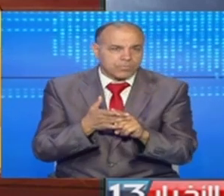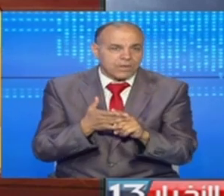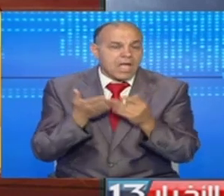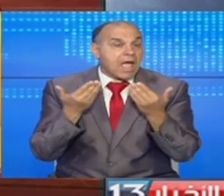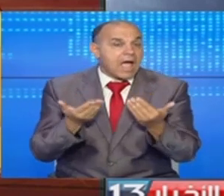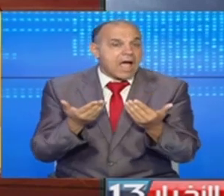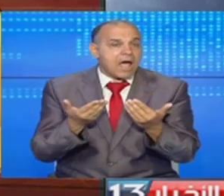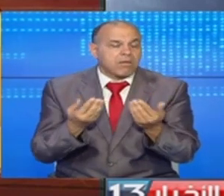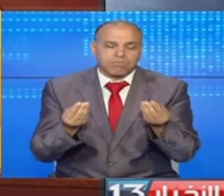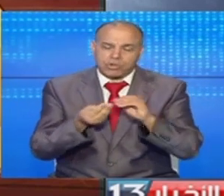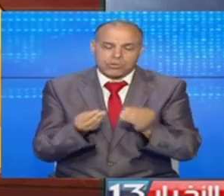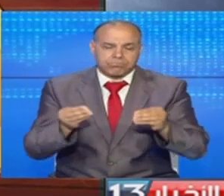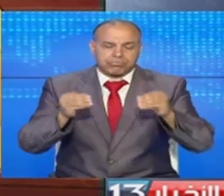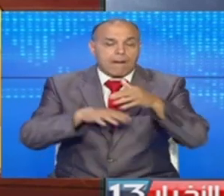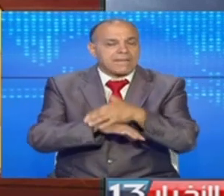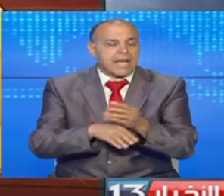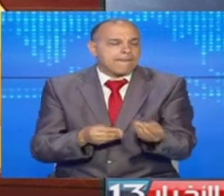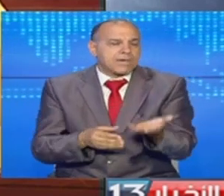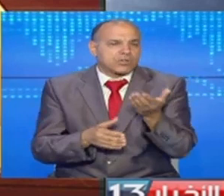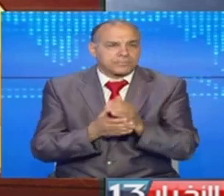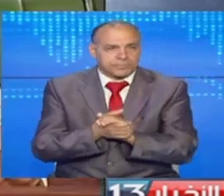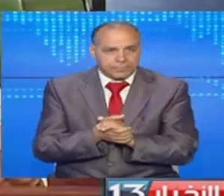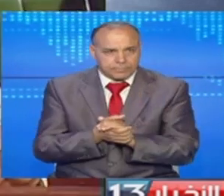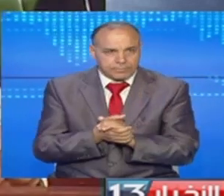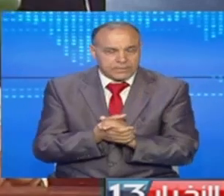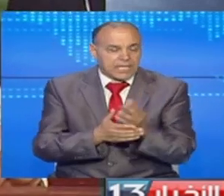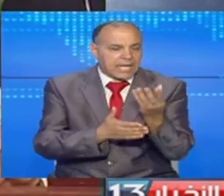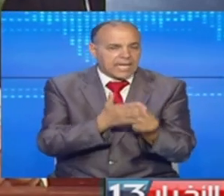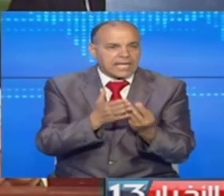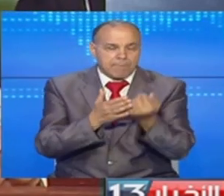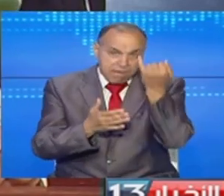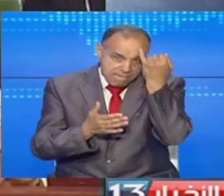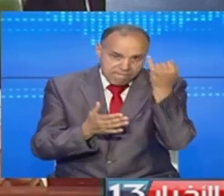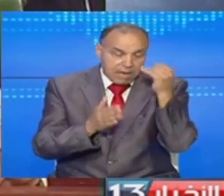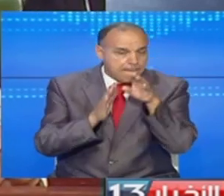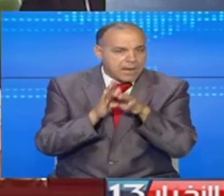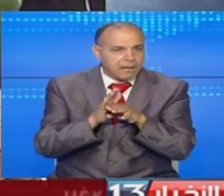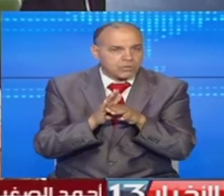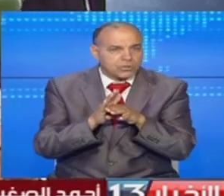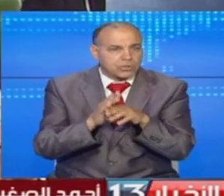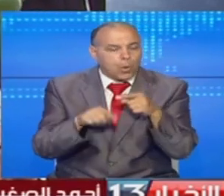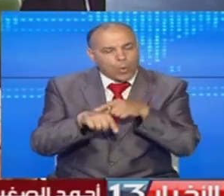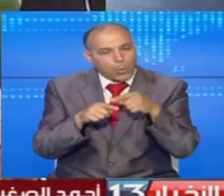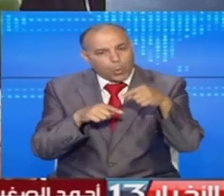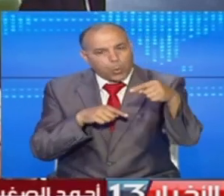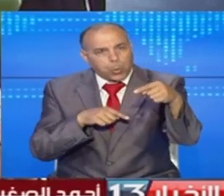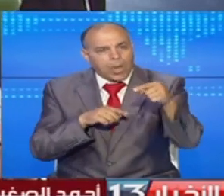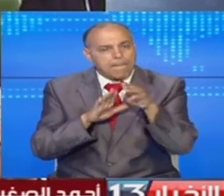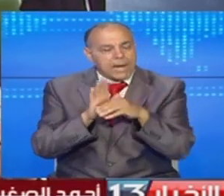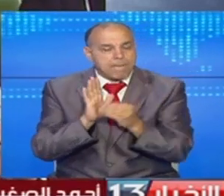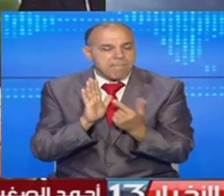أدى إلى تفاقم نسق البطالة بالجهات، غياب رؤية استراتيجية طويلة المدى في